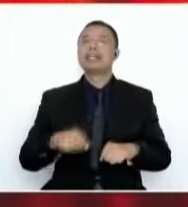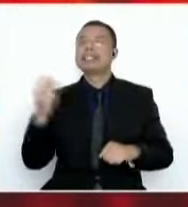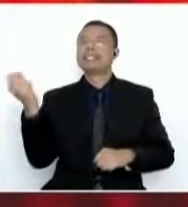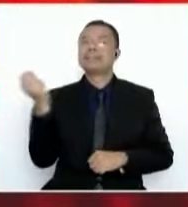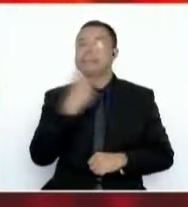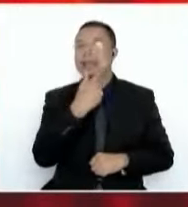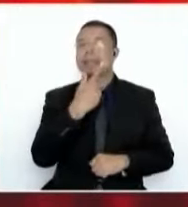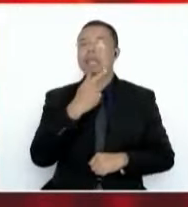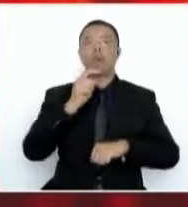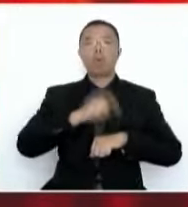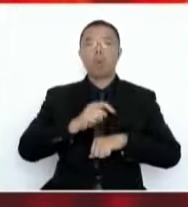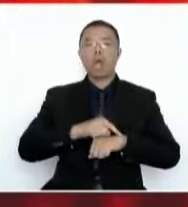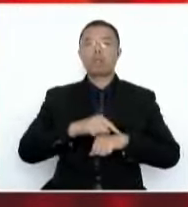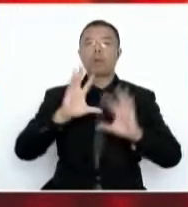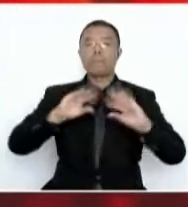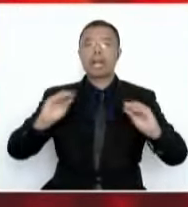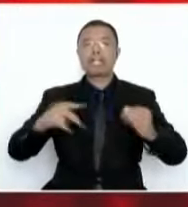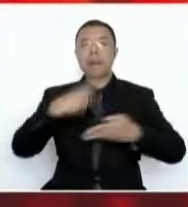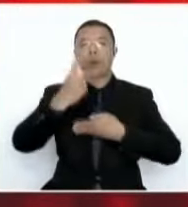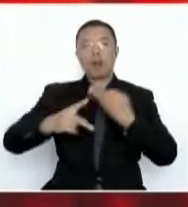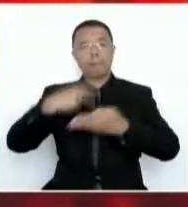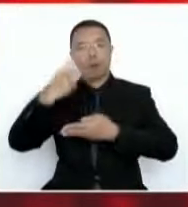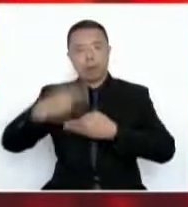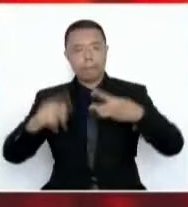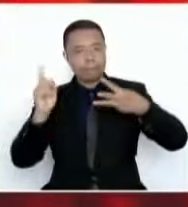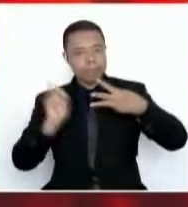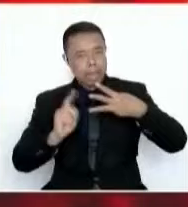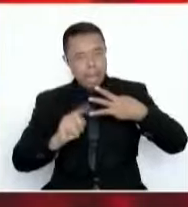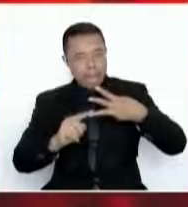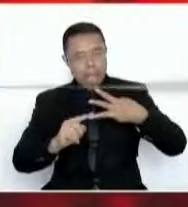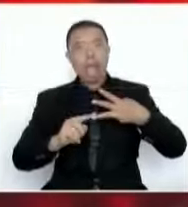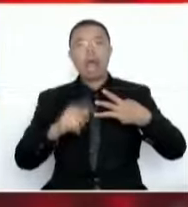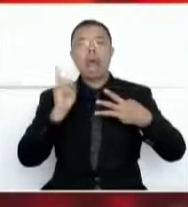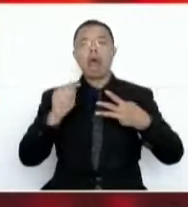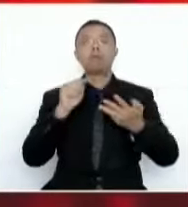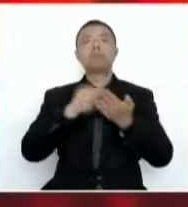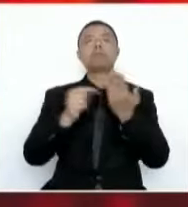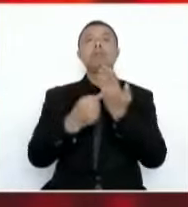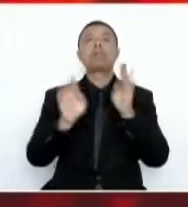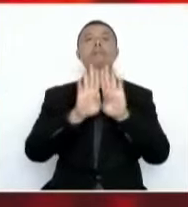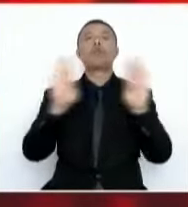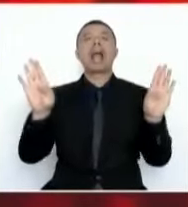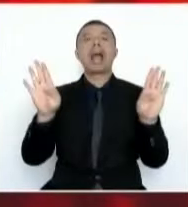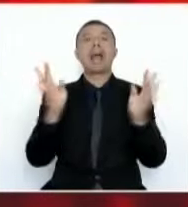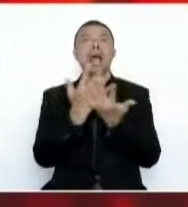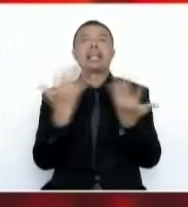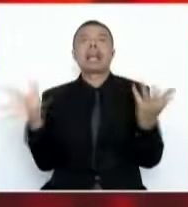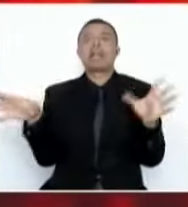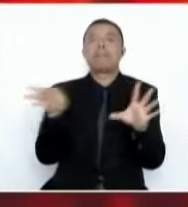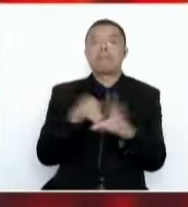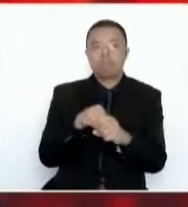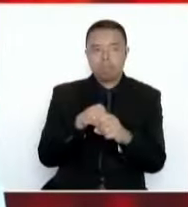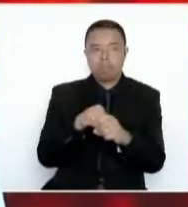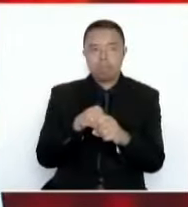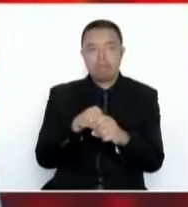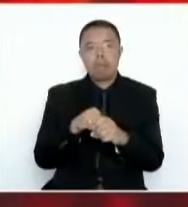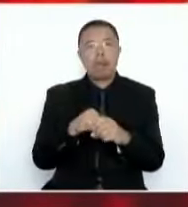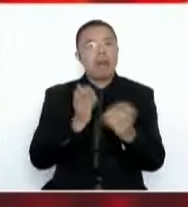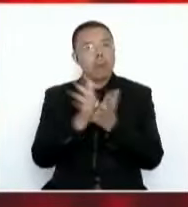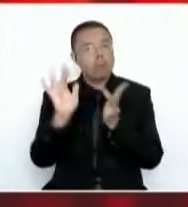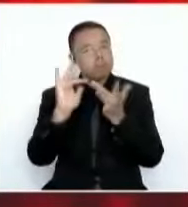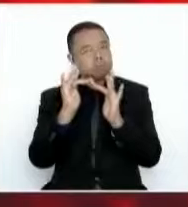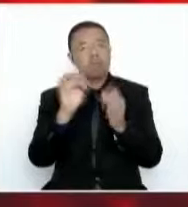di dalam melaksanakan program-programnya dan yang ketiga adalah transparansi dan partisipasi publik ya dengan internet